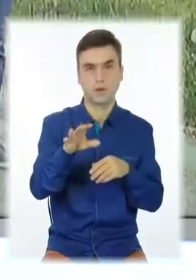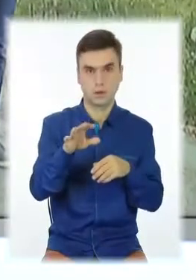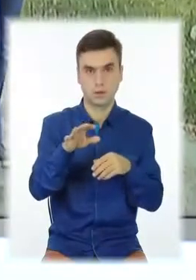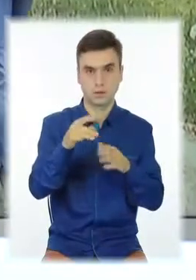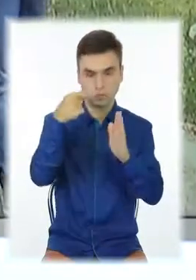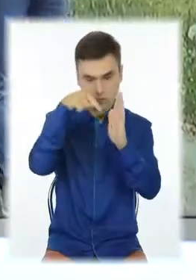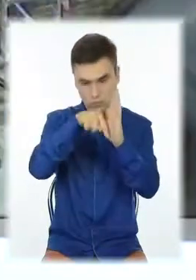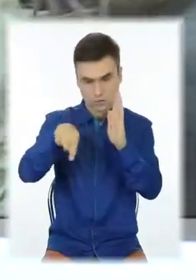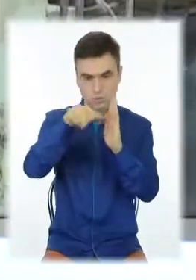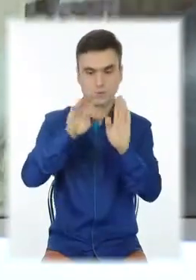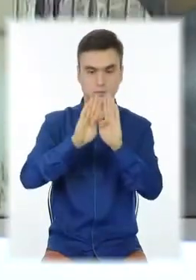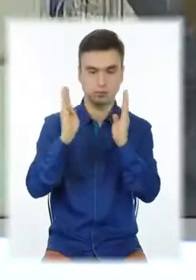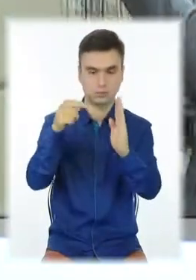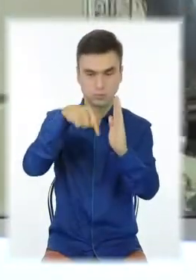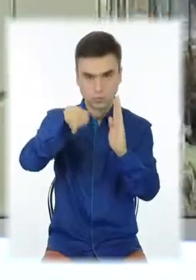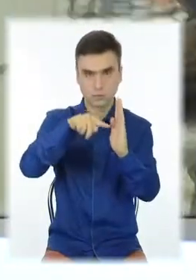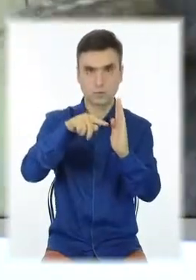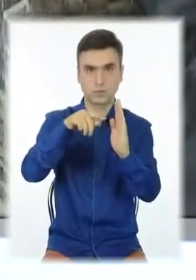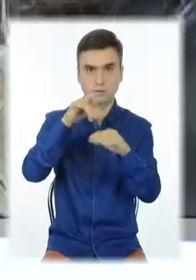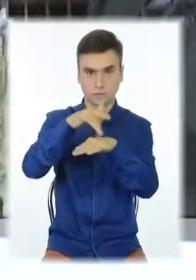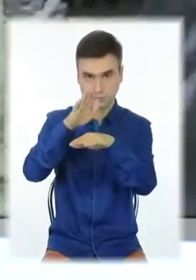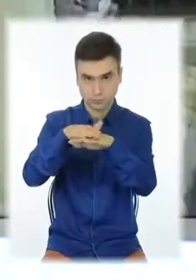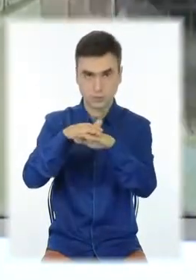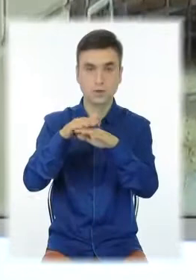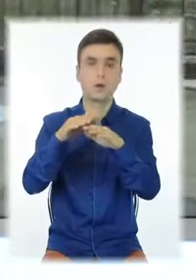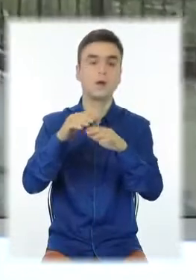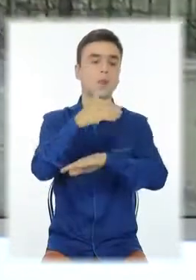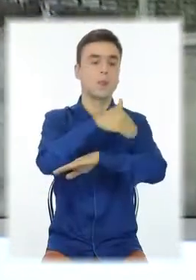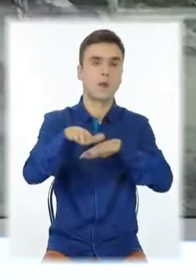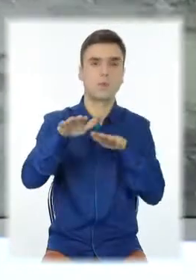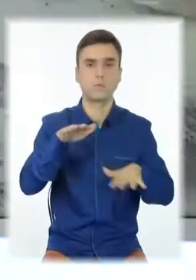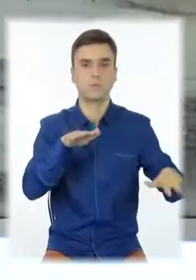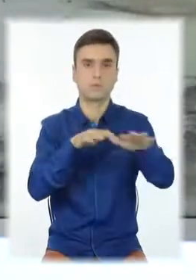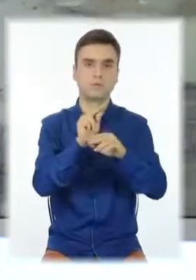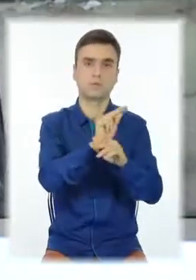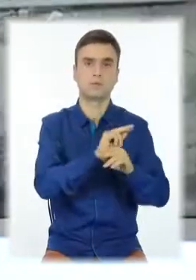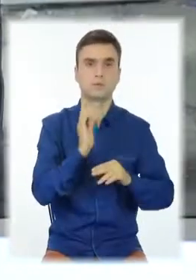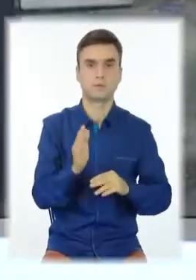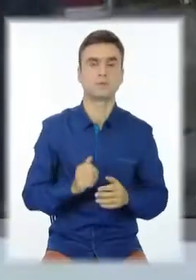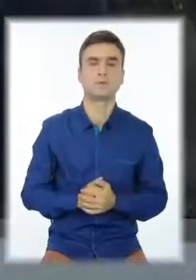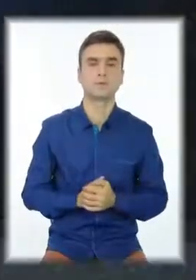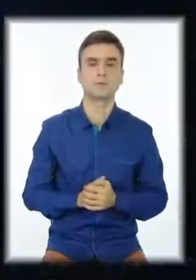палацу. Як змінилися Карачуни за останні 3 місяці, побачив Олег Ярмолінський.